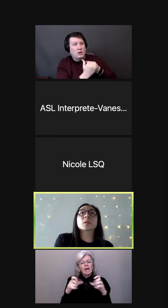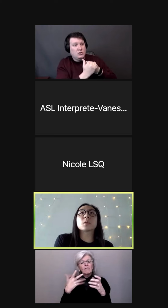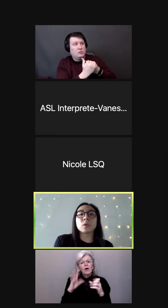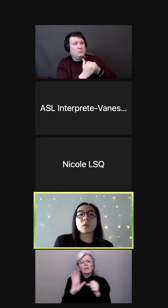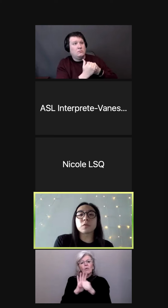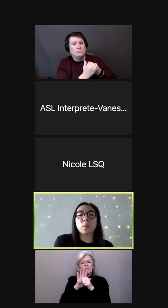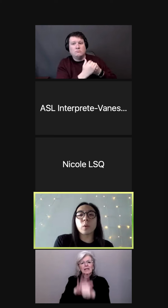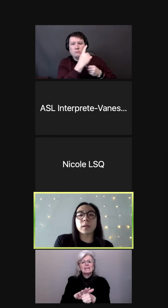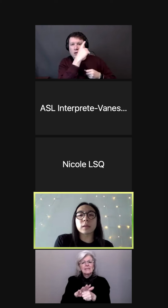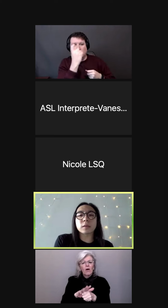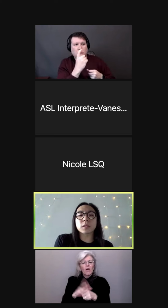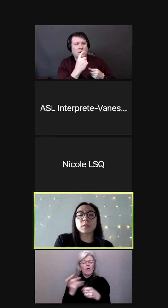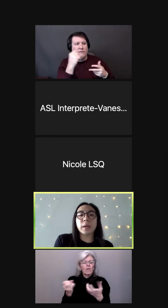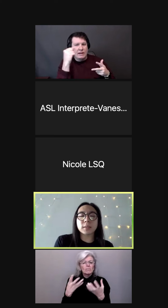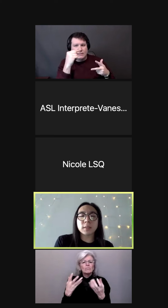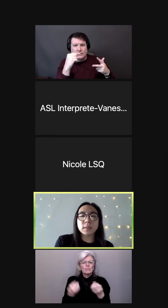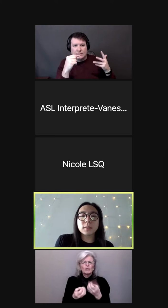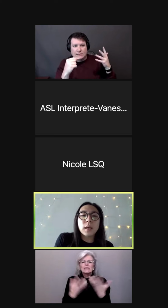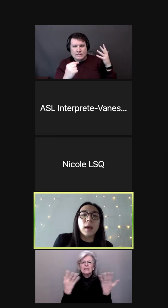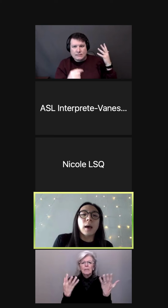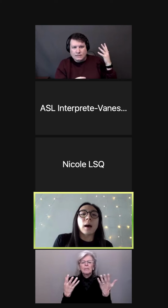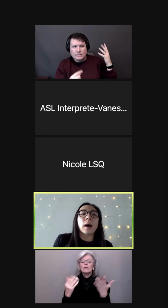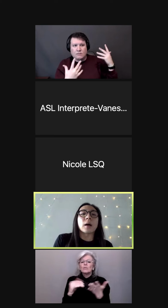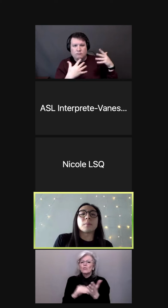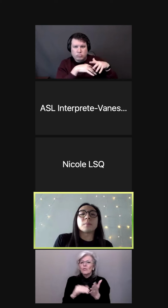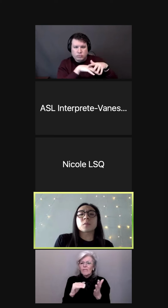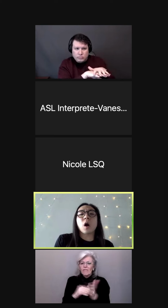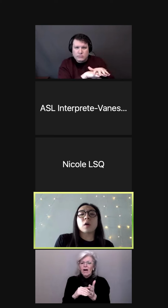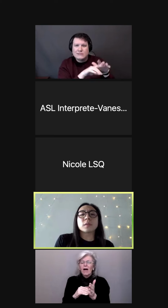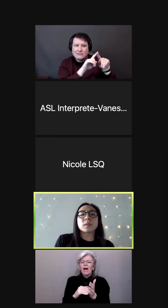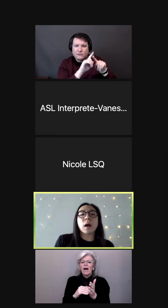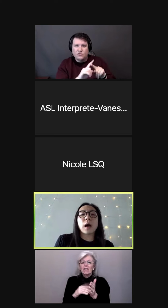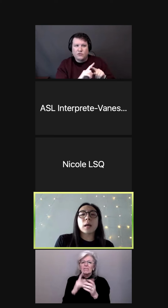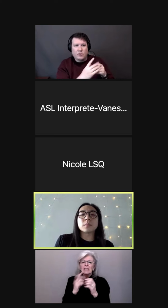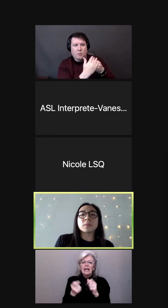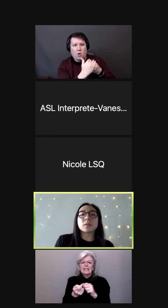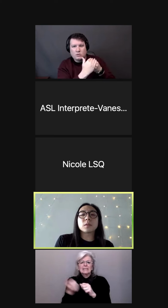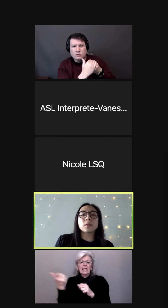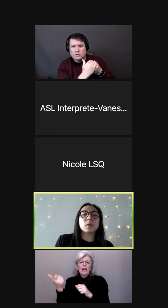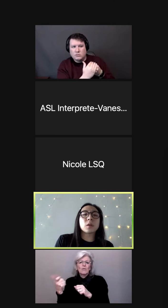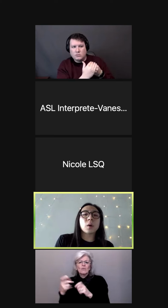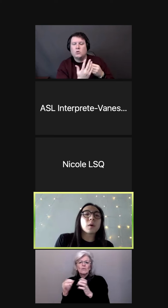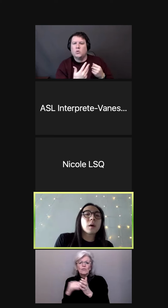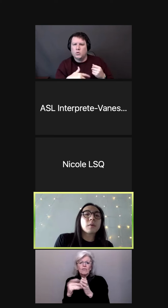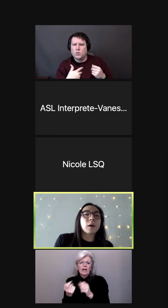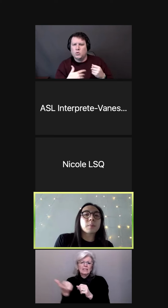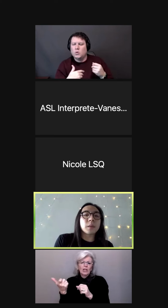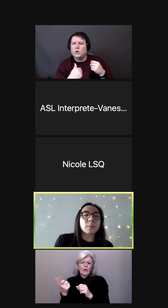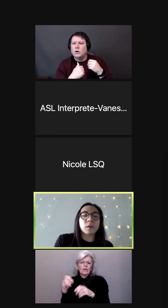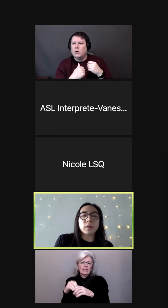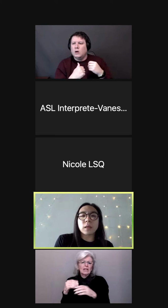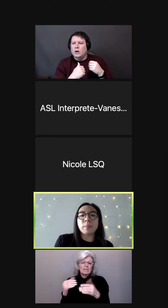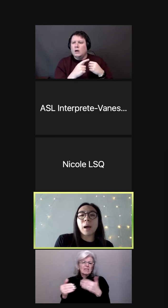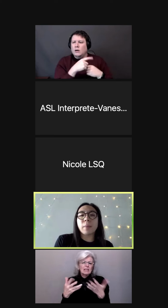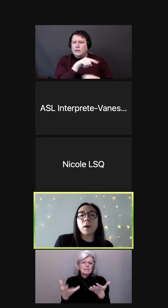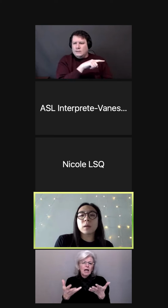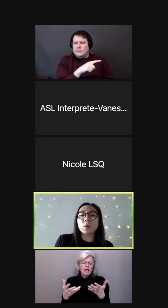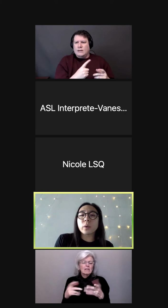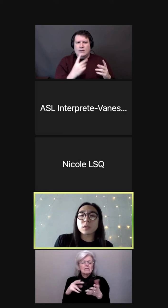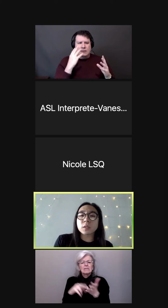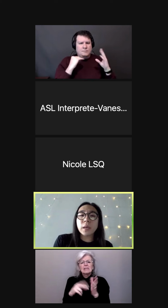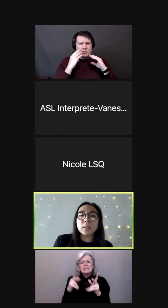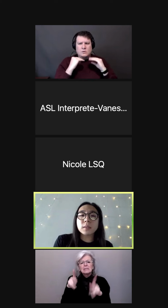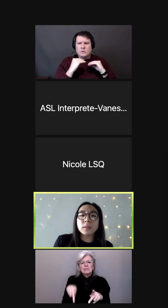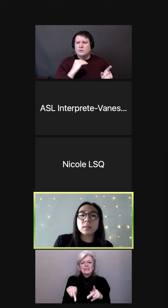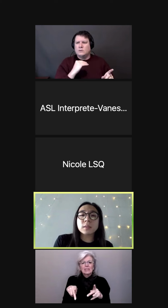intersectionnelle et multiples ont souvent été exclues de certains espaces. Donc, les personnes